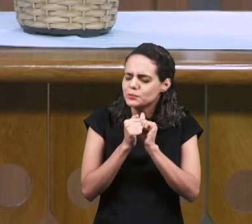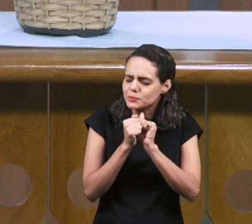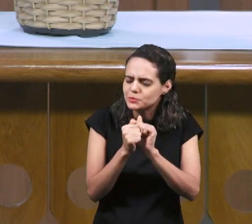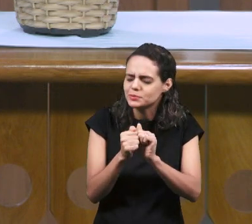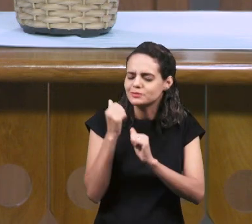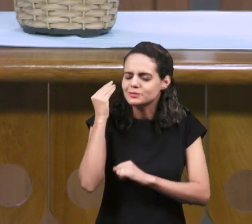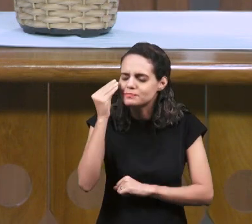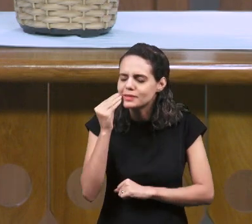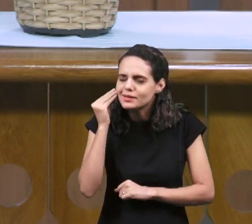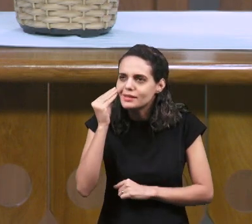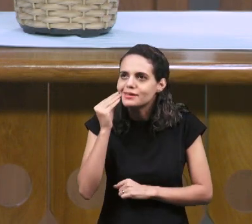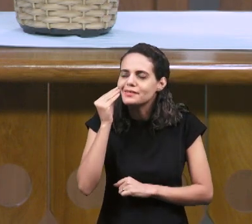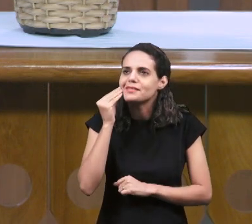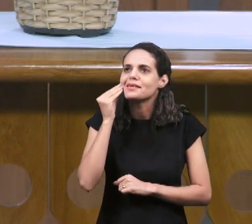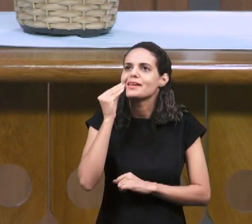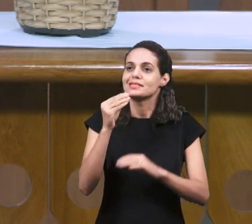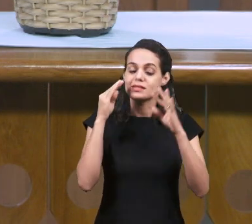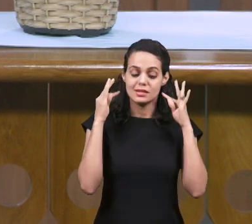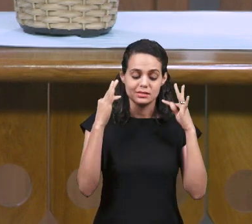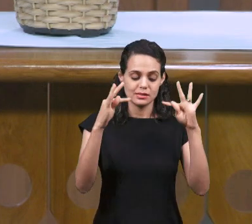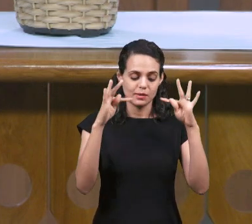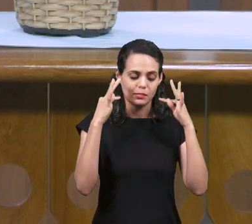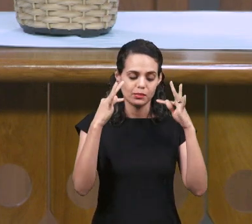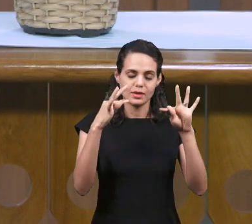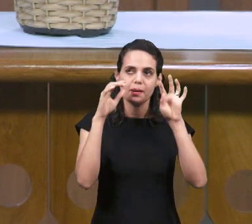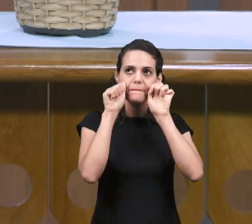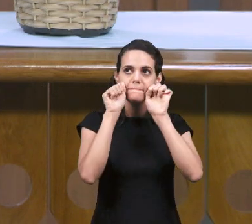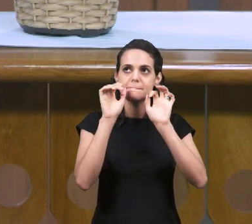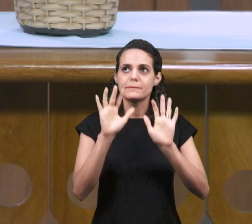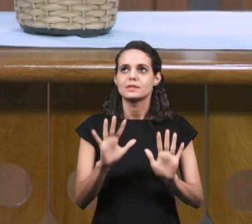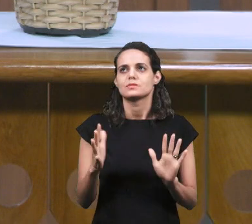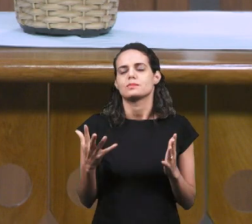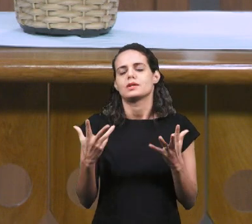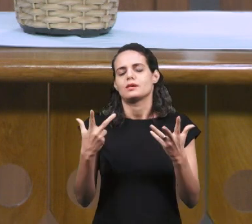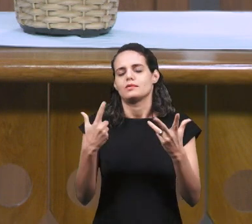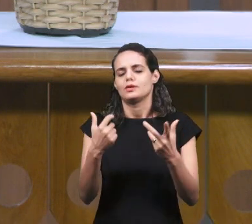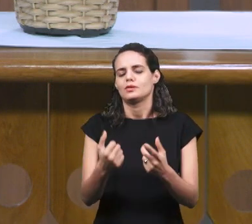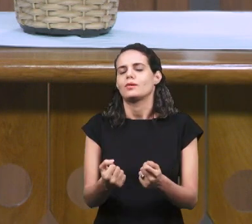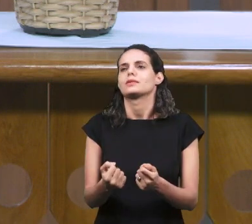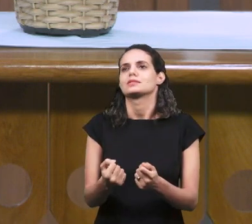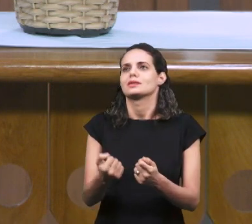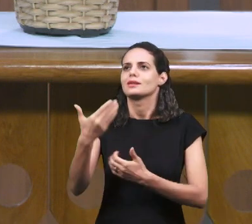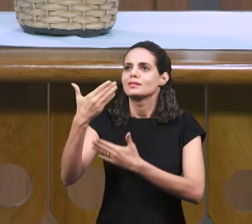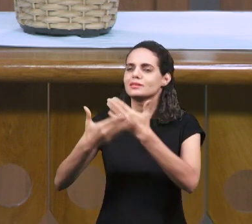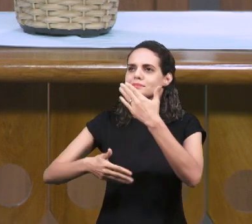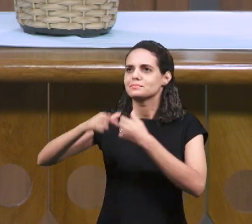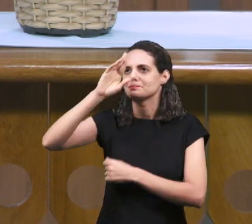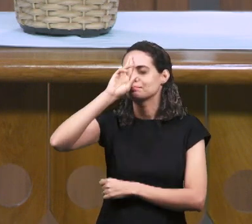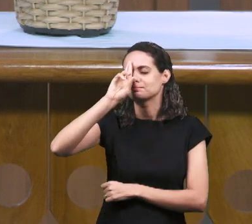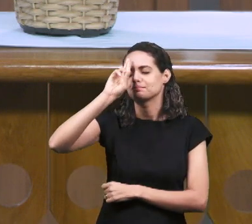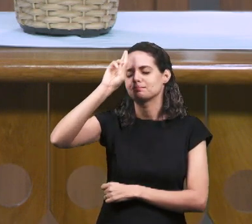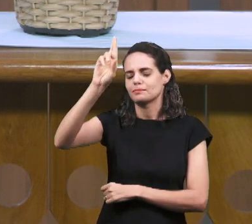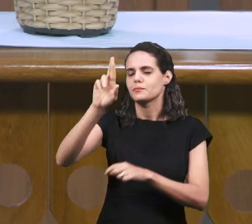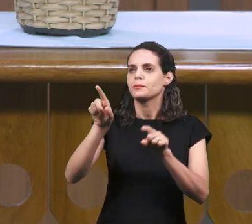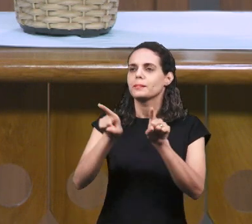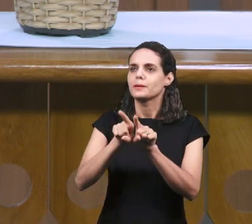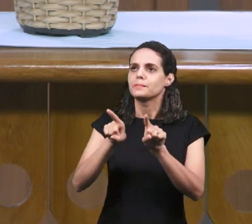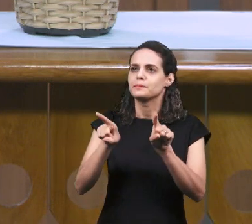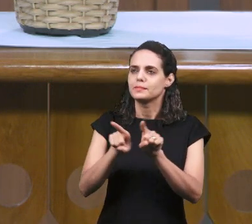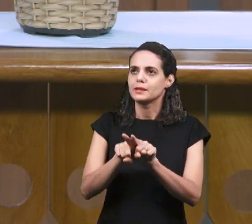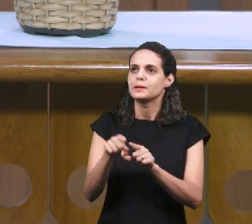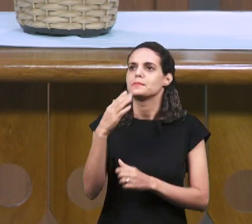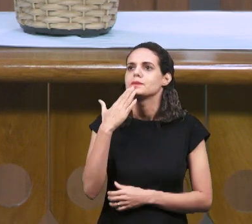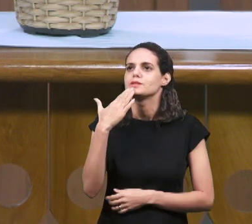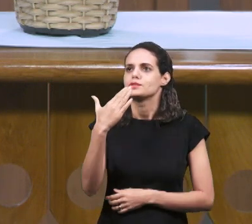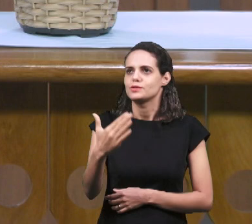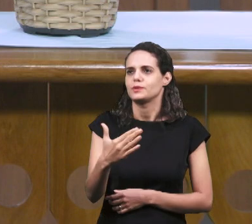expérience, de nous porter le témoignage, la bénédiction merveilleuse de vivre à tes pieds. Nous demandons encore, Seigneur, pour tes servantes